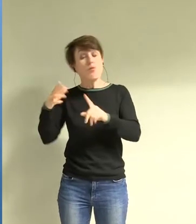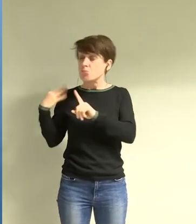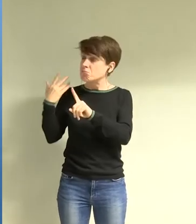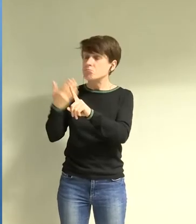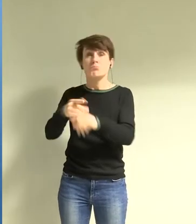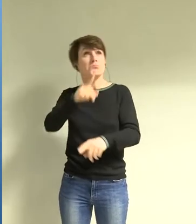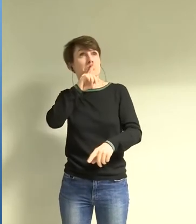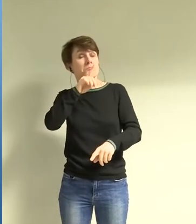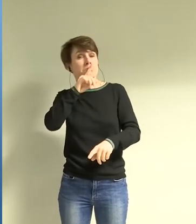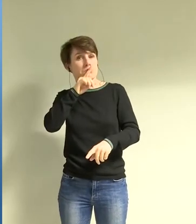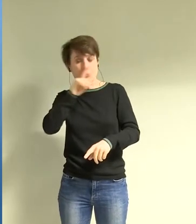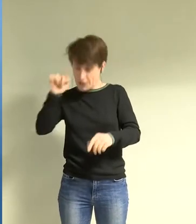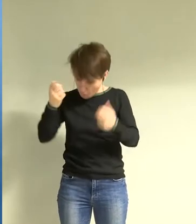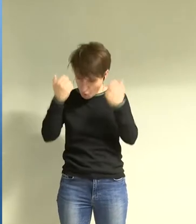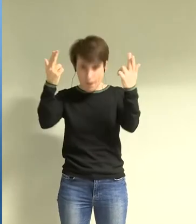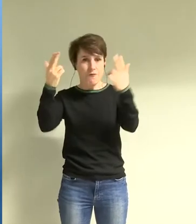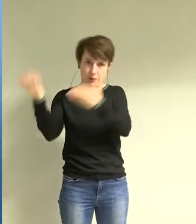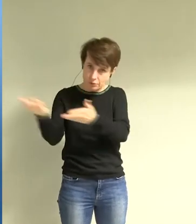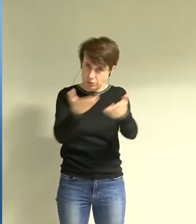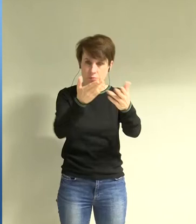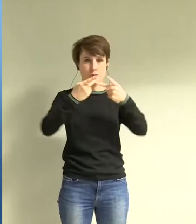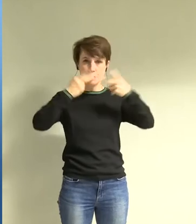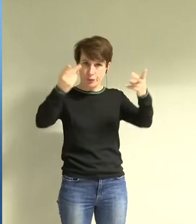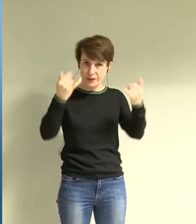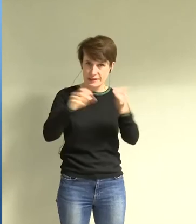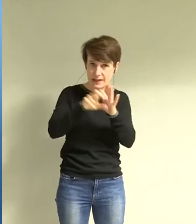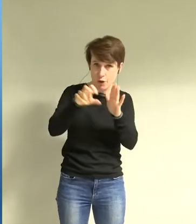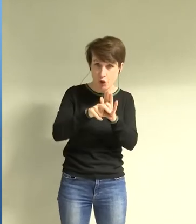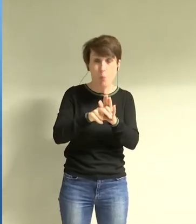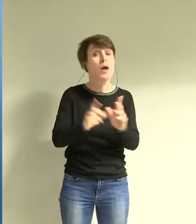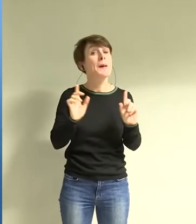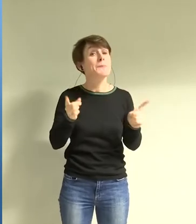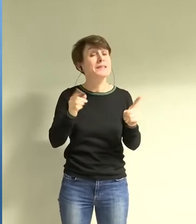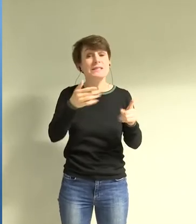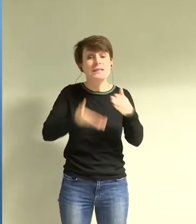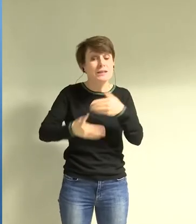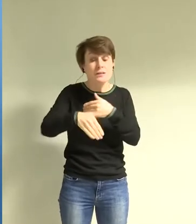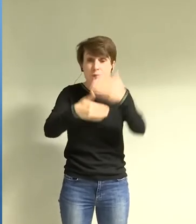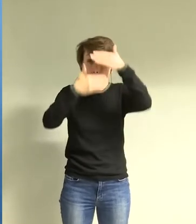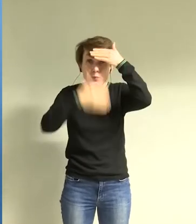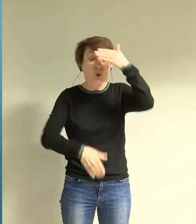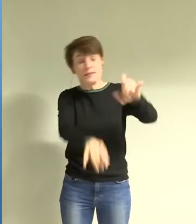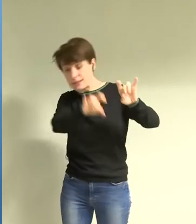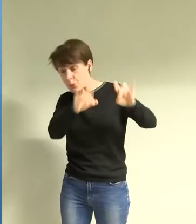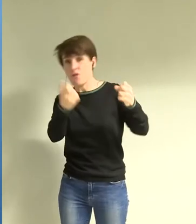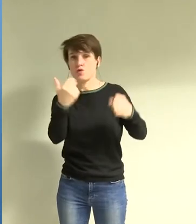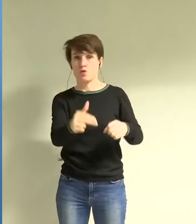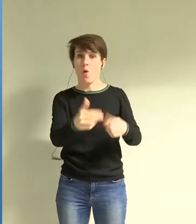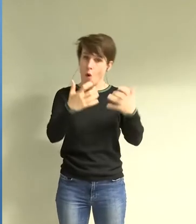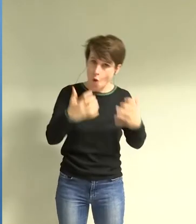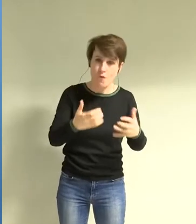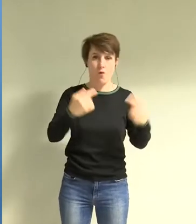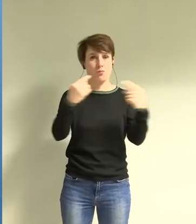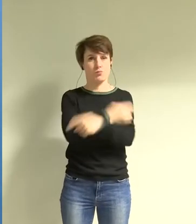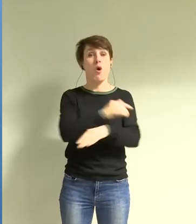ne renonçait pas et faites entendre votre voix à grenoble non au burkina dans les piscines municipales de grenoble oui à une politique locale d'émancipation des